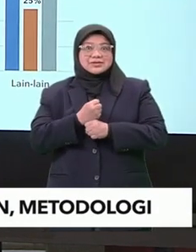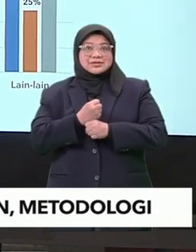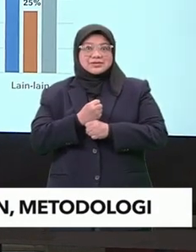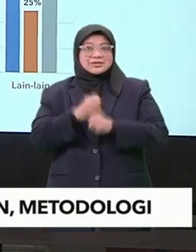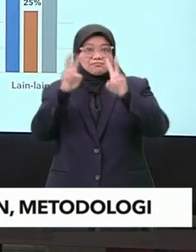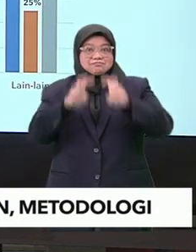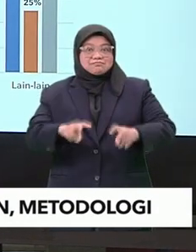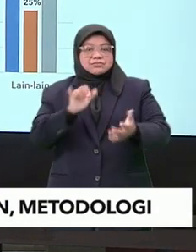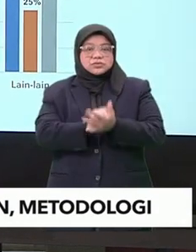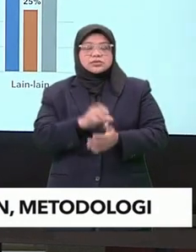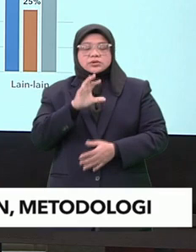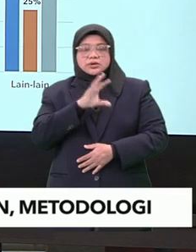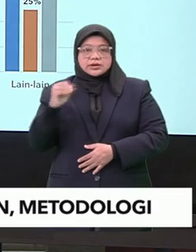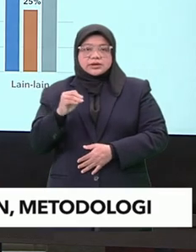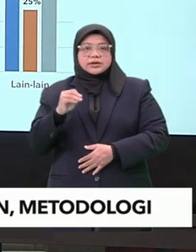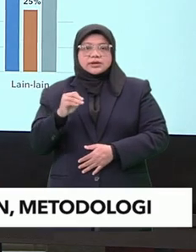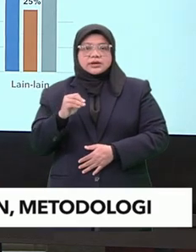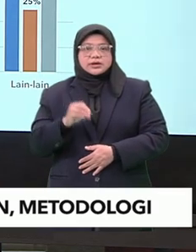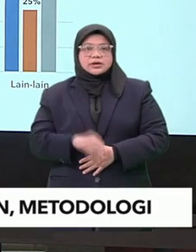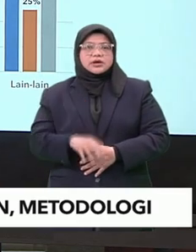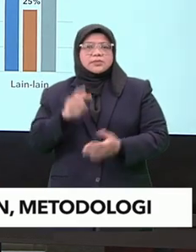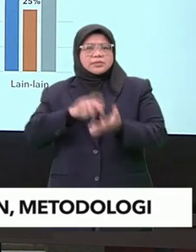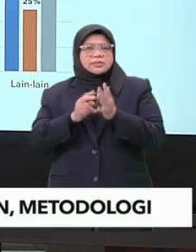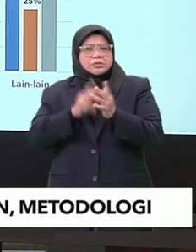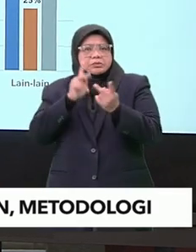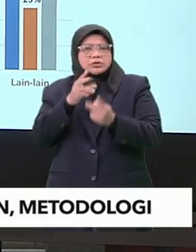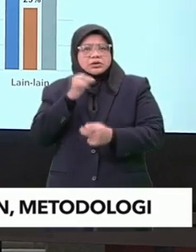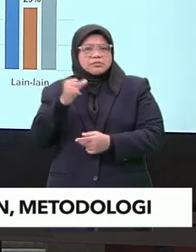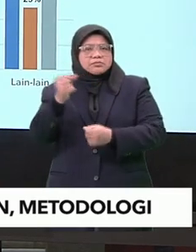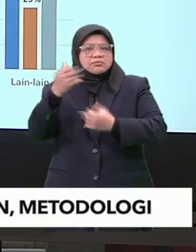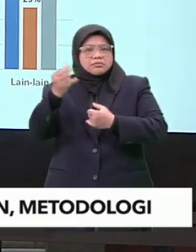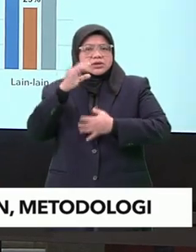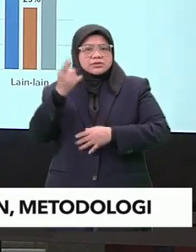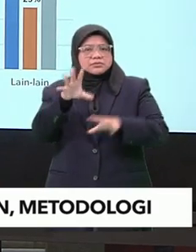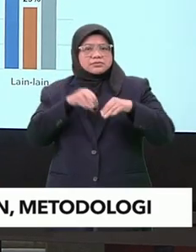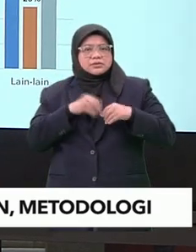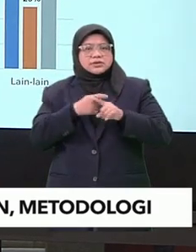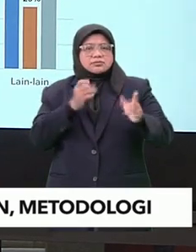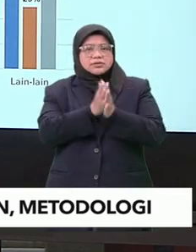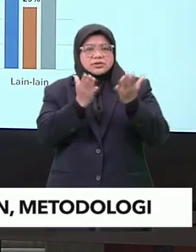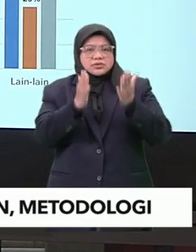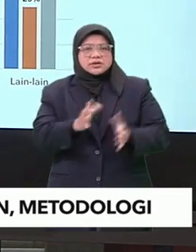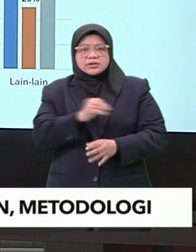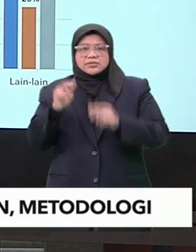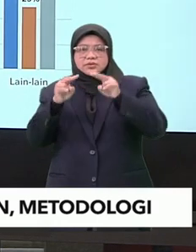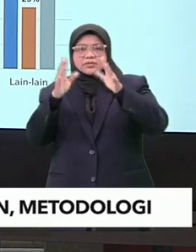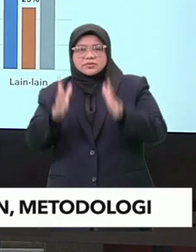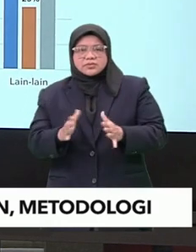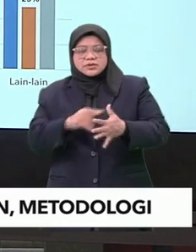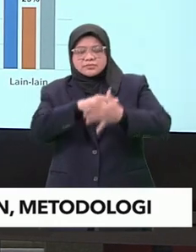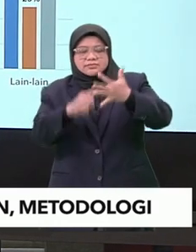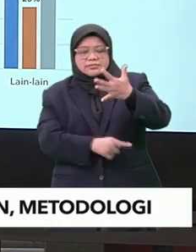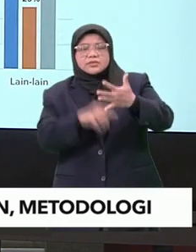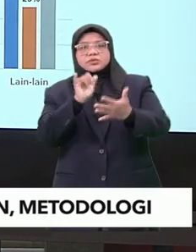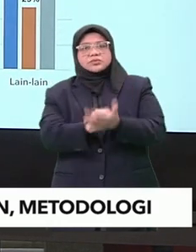dia berkata metodologi tinjauan ini tidak betul karena maklum balas hanya diterima dari pembaca dan penonton 5 agensi media